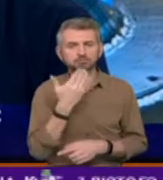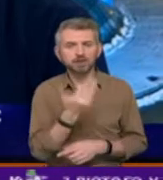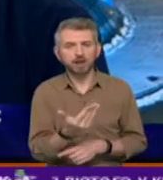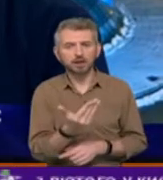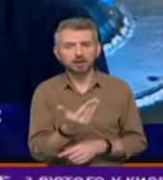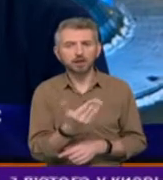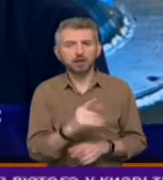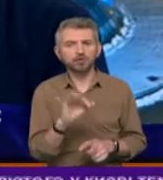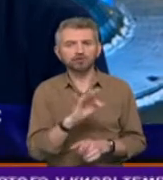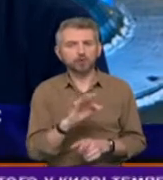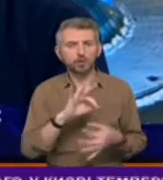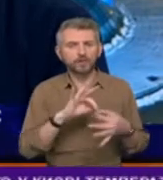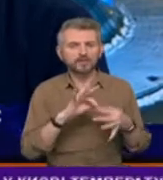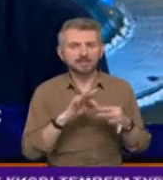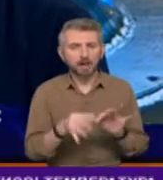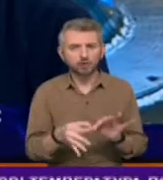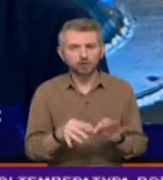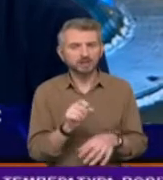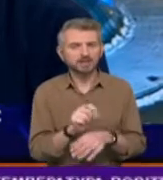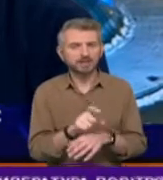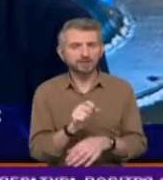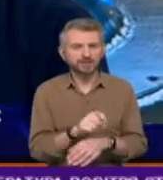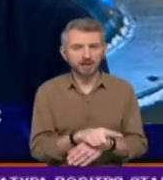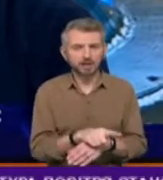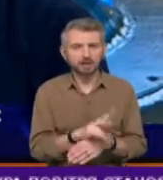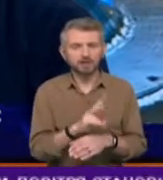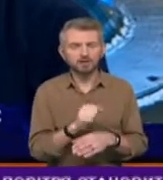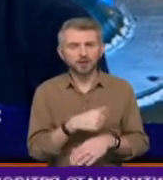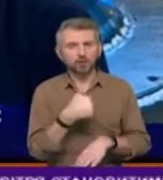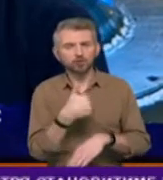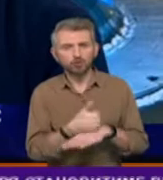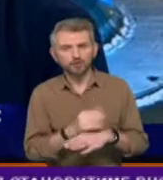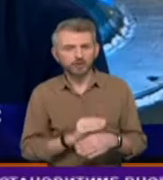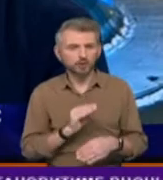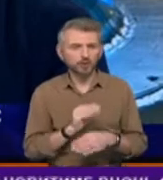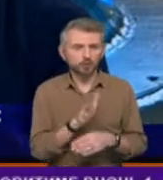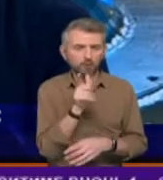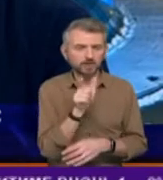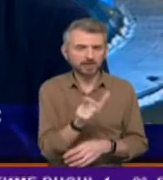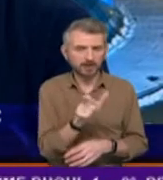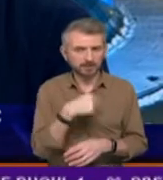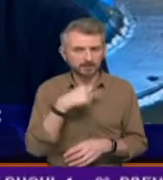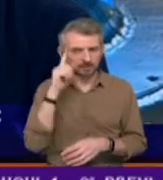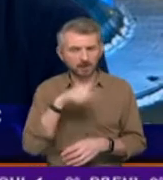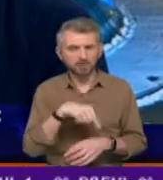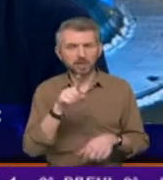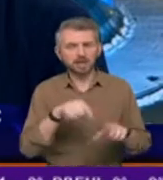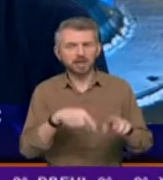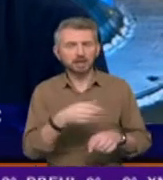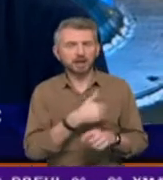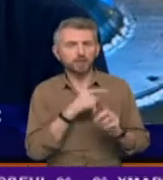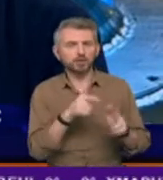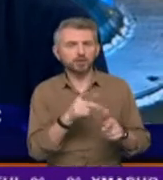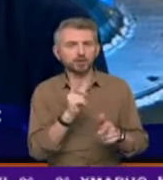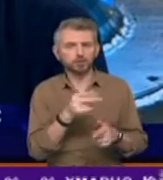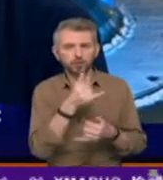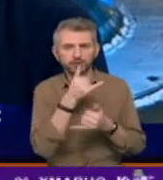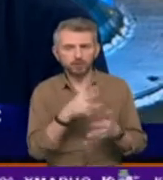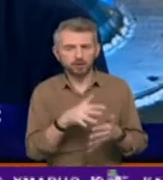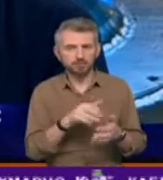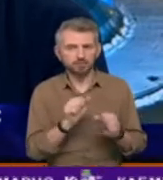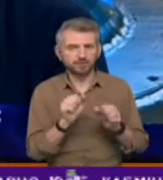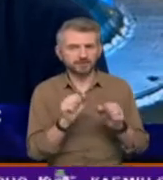то також додаю копію атестату про повну загальну середню освіту та дві фотокартки. Після чого цей пакет документів